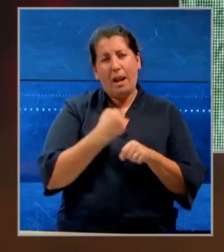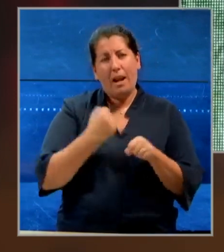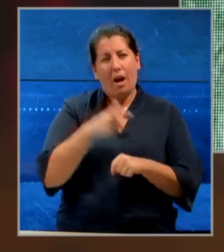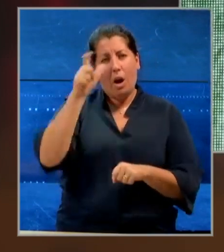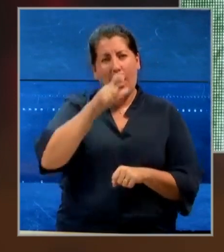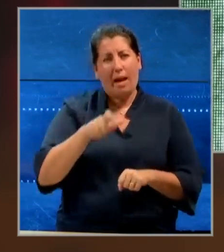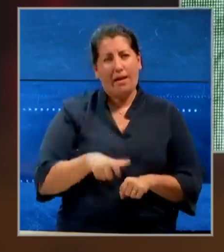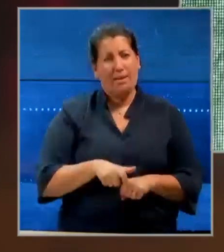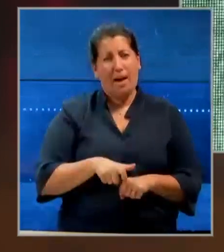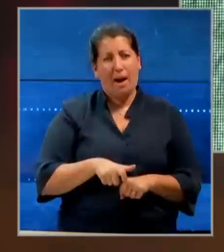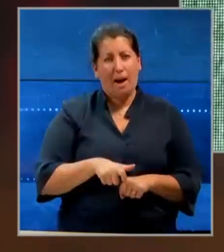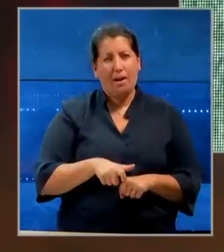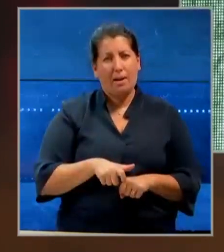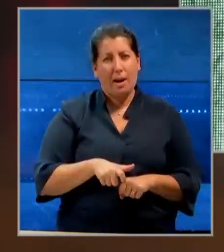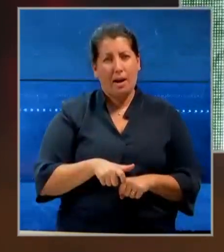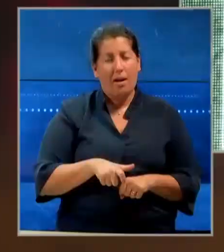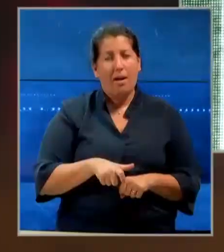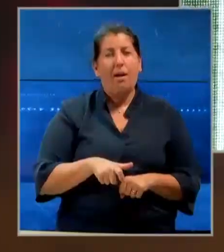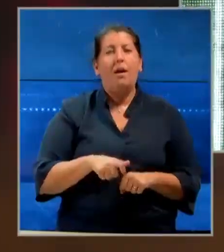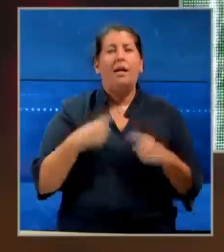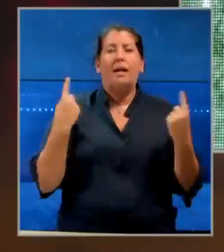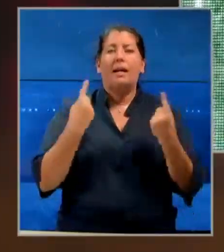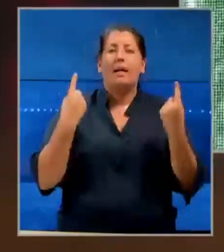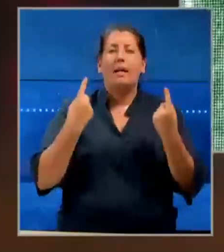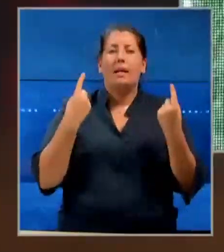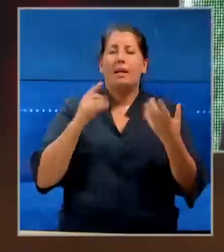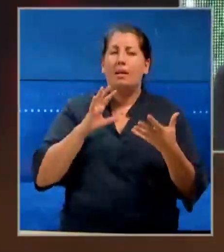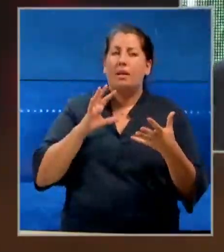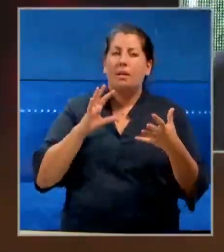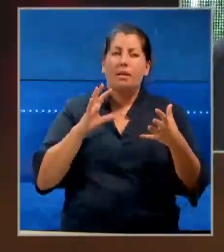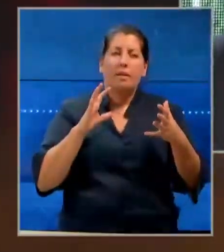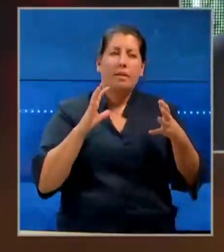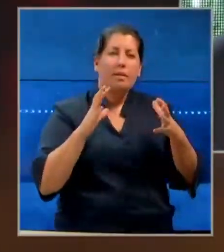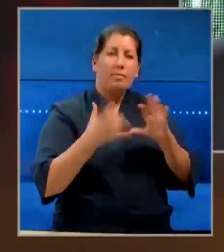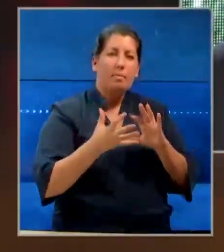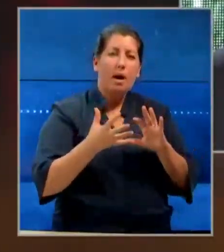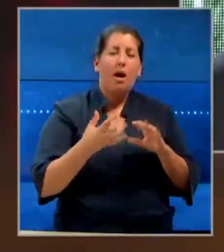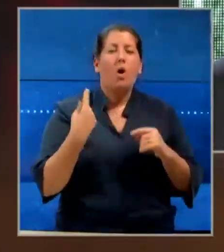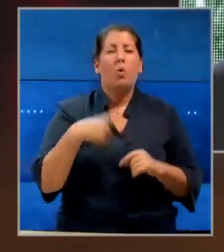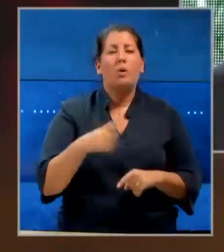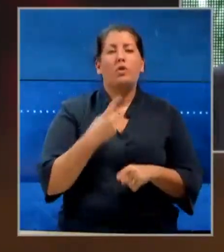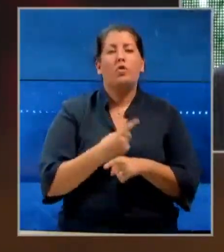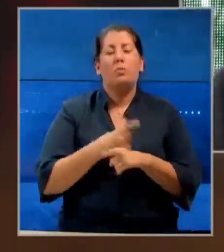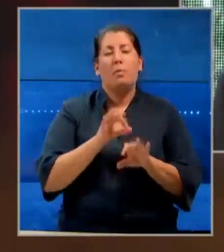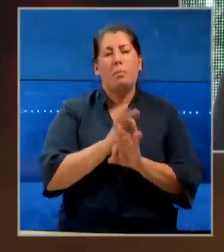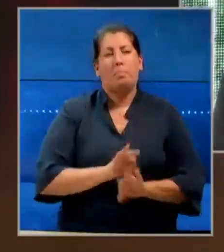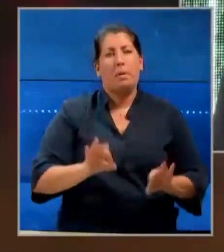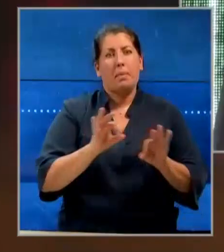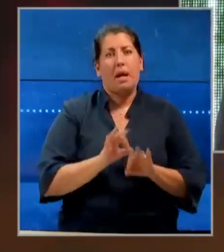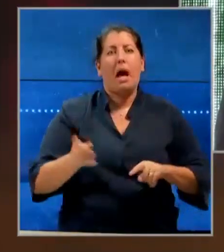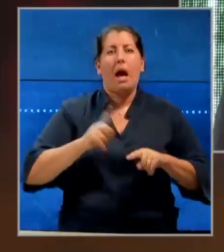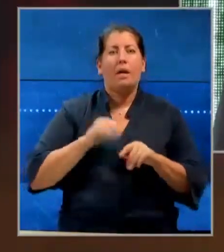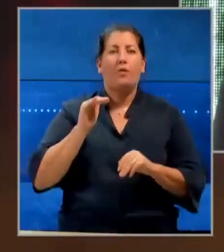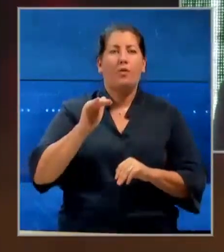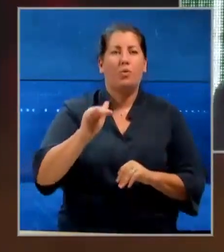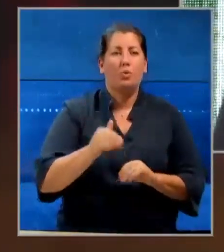e sta cambiando, è già cambiato e quindi dobbiamo prepararci, diciamo, anche al futuro. Vuoi